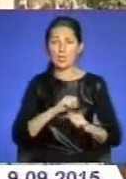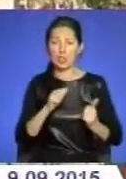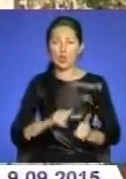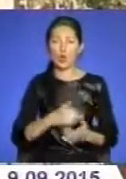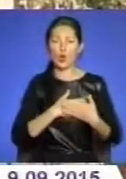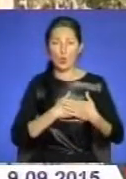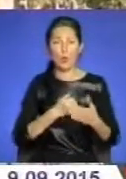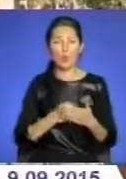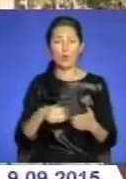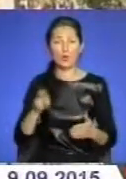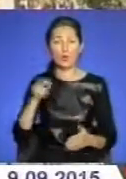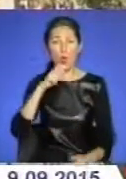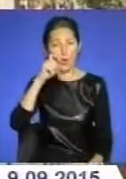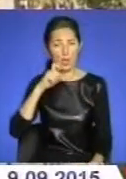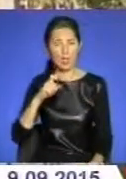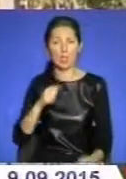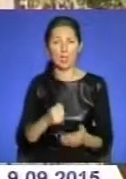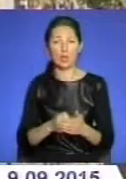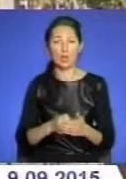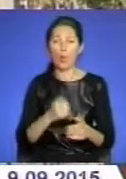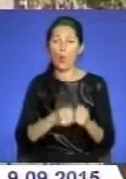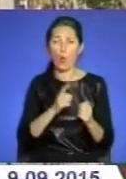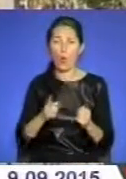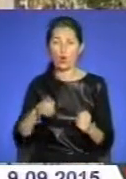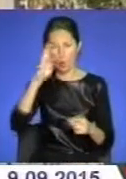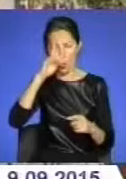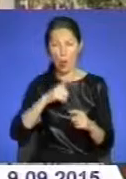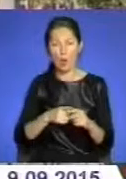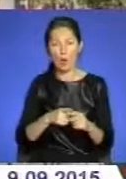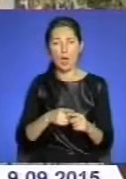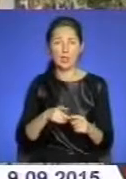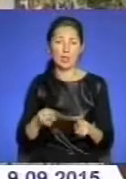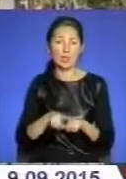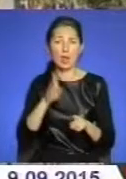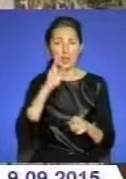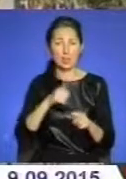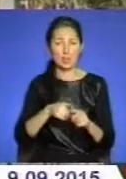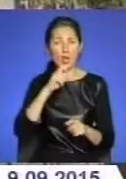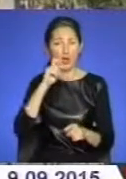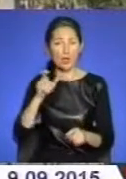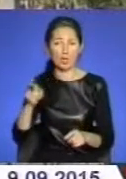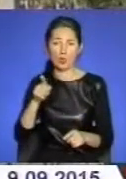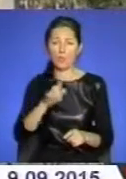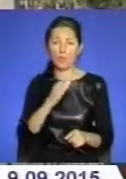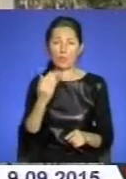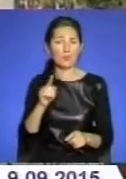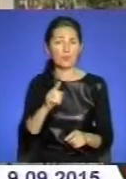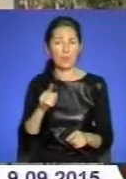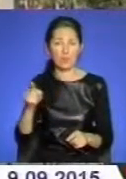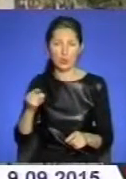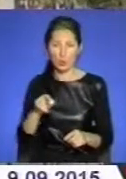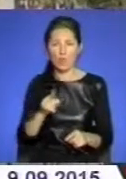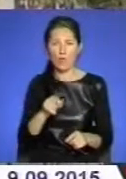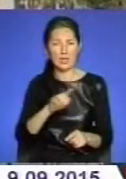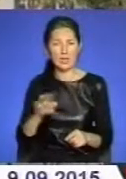брата, українця і сестри українки, і тому вони, не вагаючись, пішли захищати українську